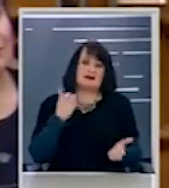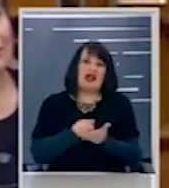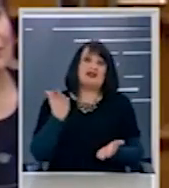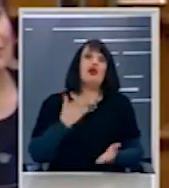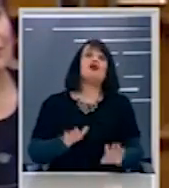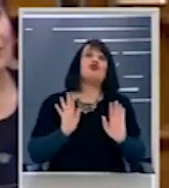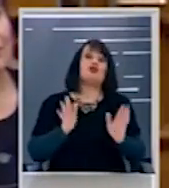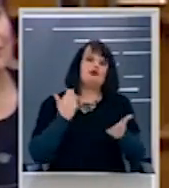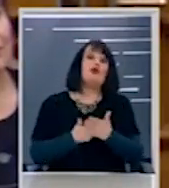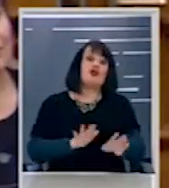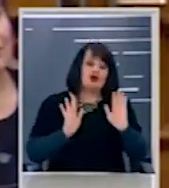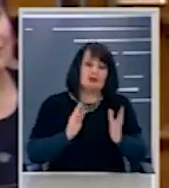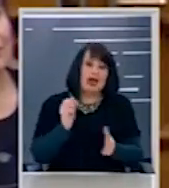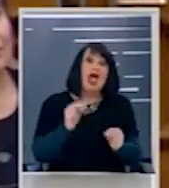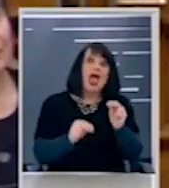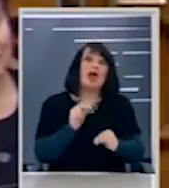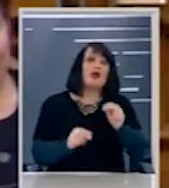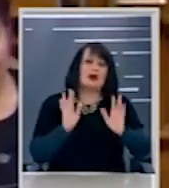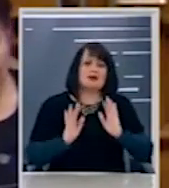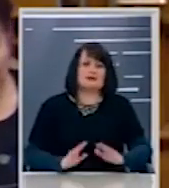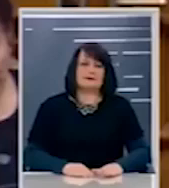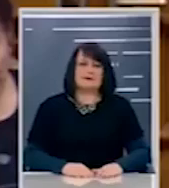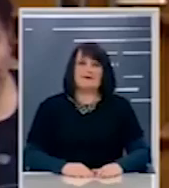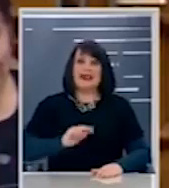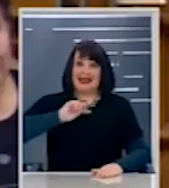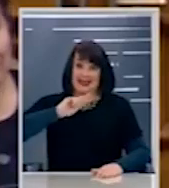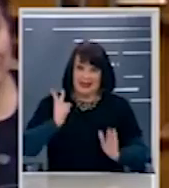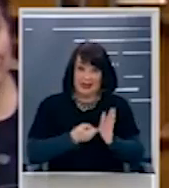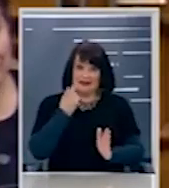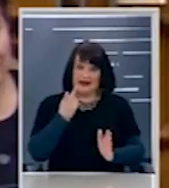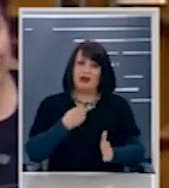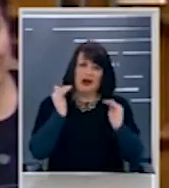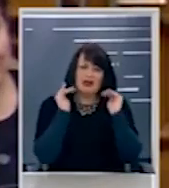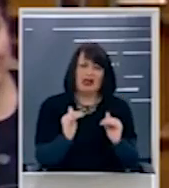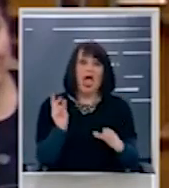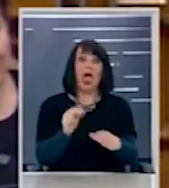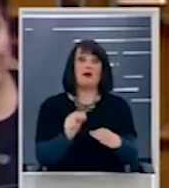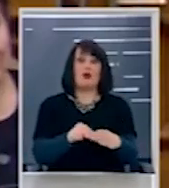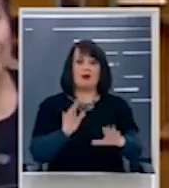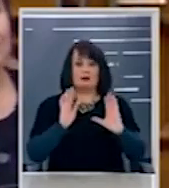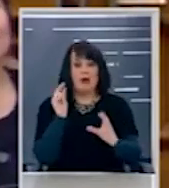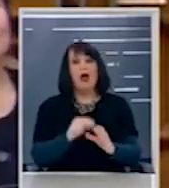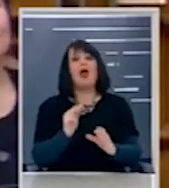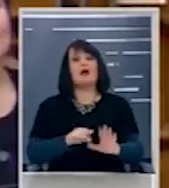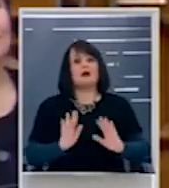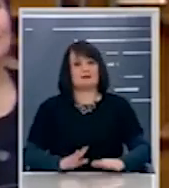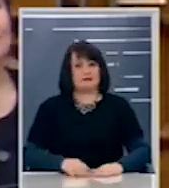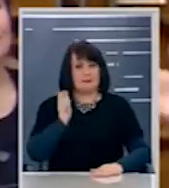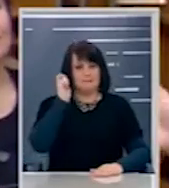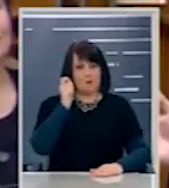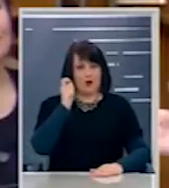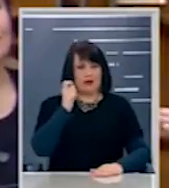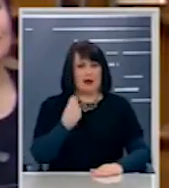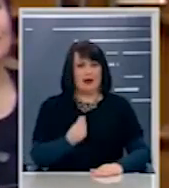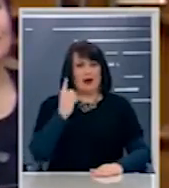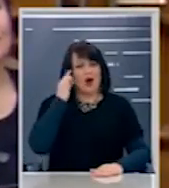εκλογές. Το ίδιο επανέλαβε και τη δεύτερη φορά. Και ξέρετε κάτι, καλό είναι στην πολιτική. Όχι, λογικό